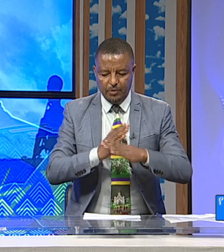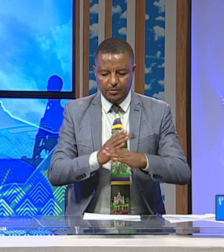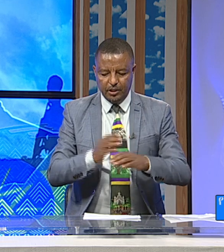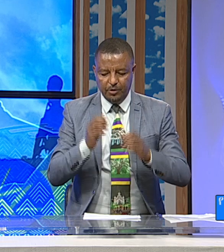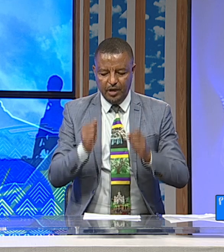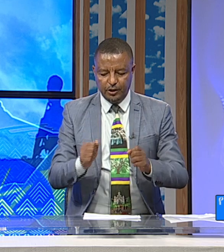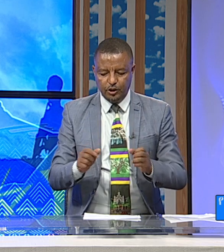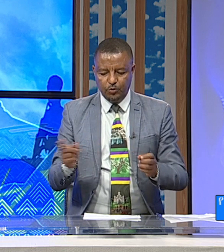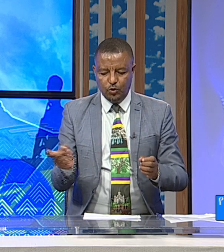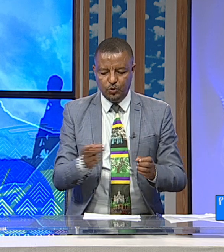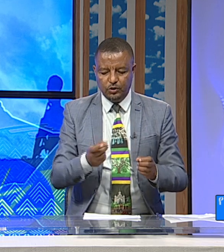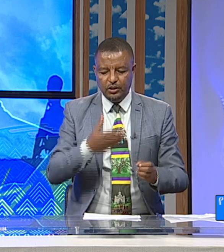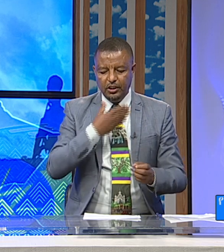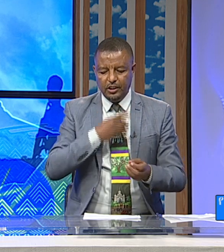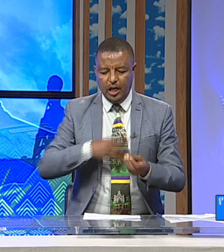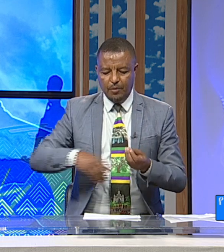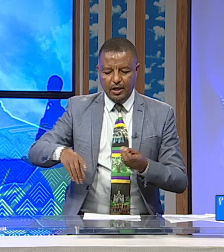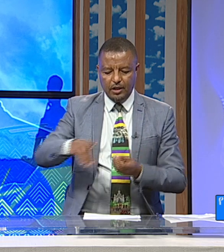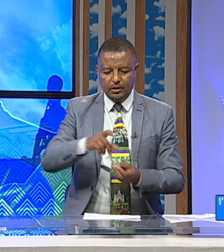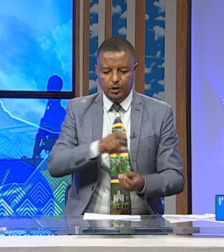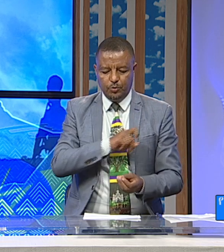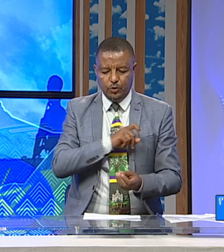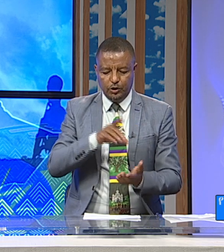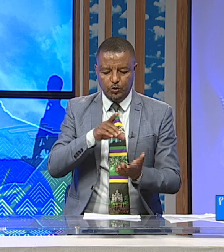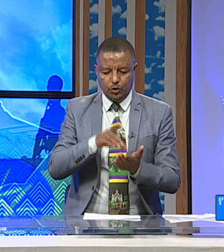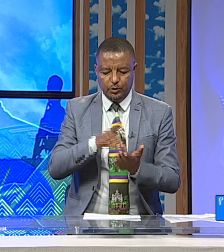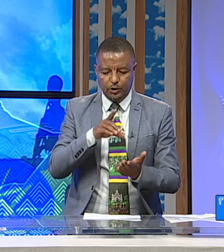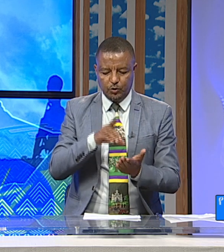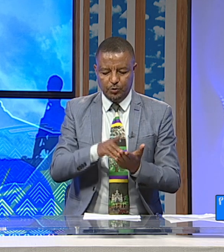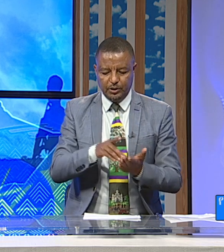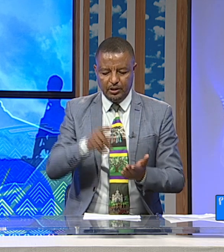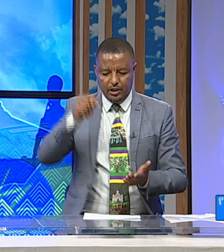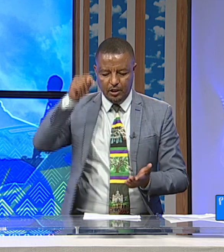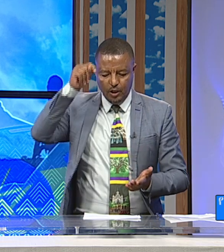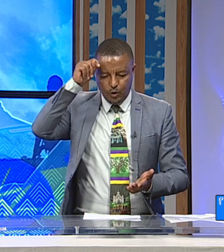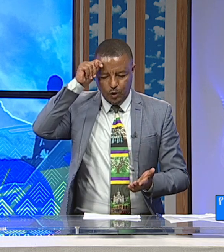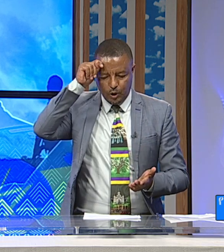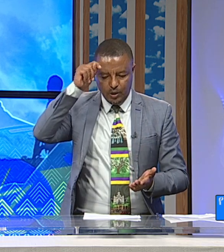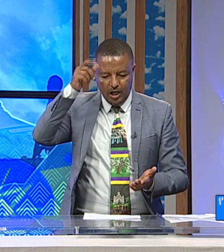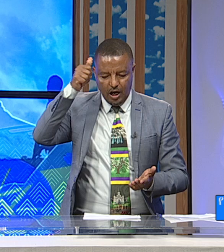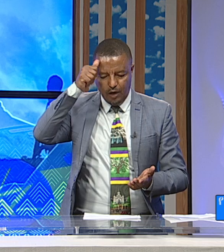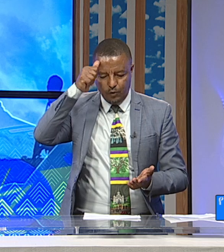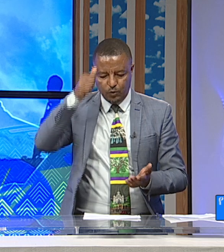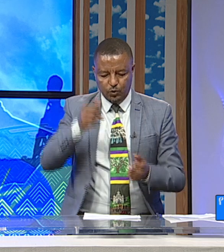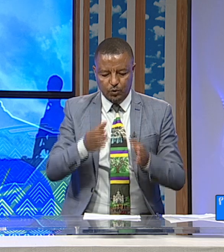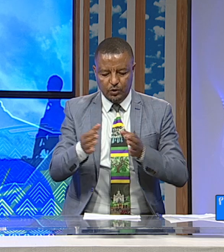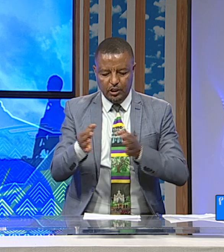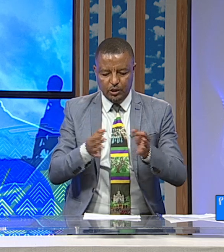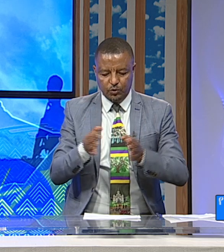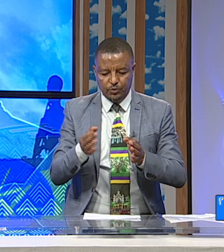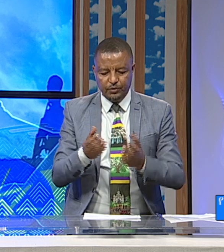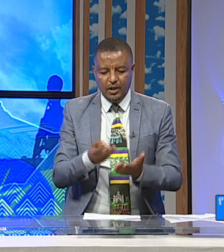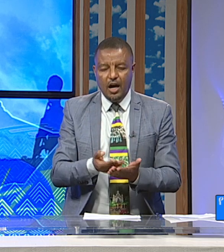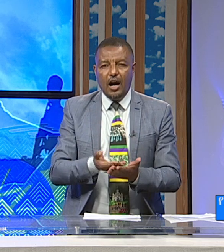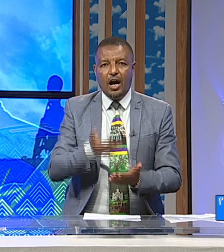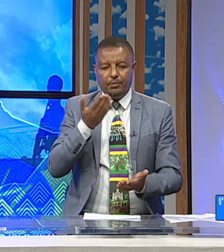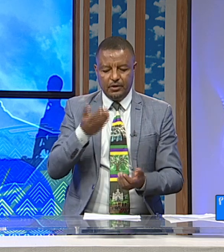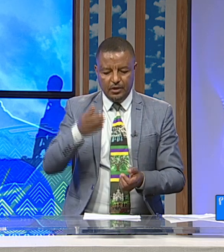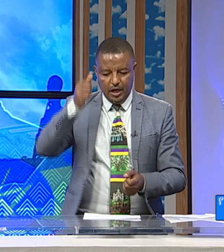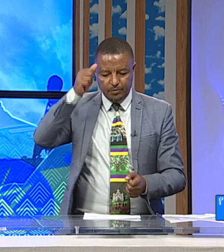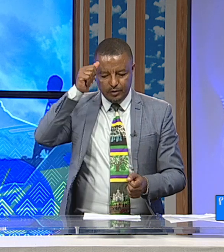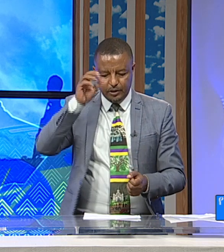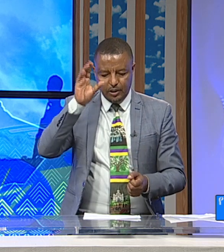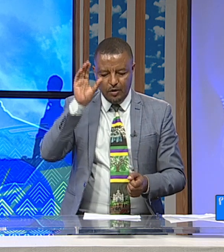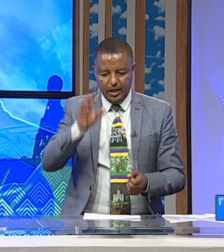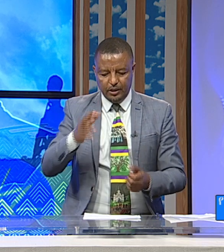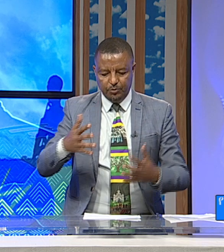ወራሪውን ለማምከል የሚያስችል መሆኑን የአማራ ክልል ፖሊስ ኮሚሽን ኮሚሽነር ተኮላ አይፈኩሩ ገለጹ።